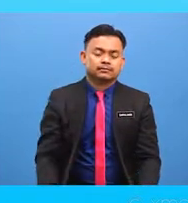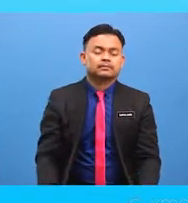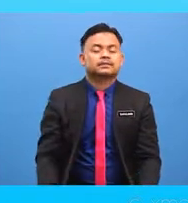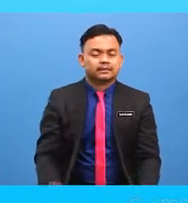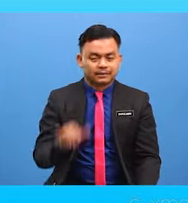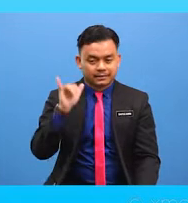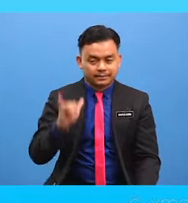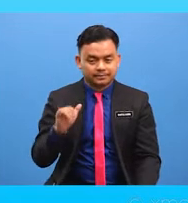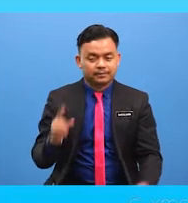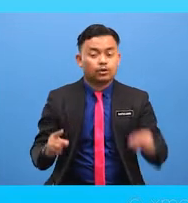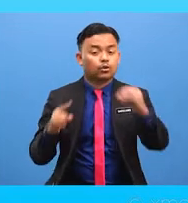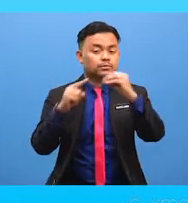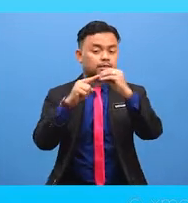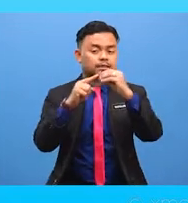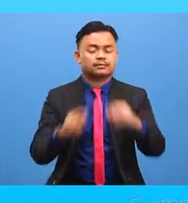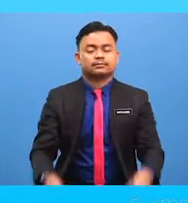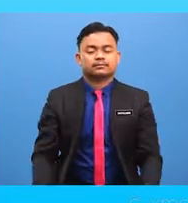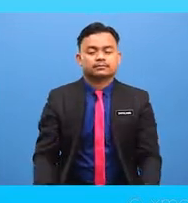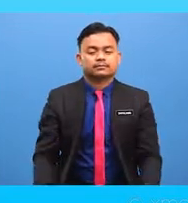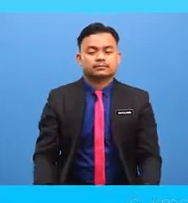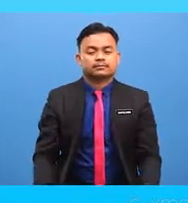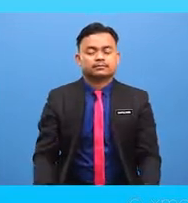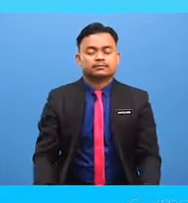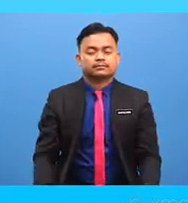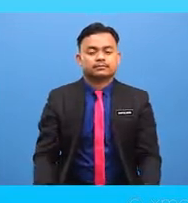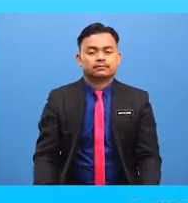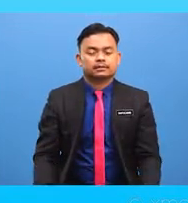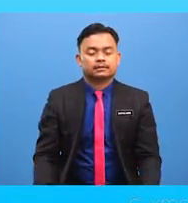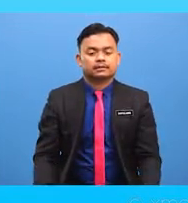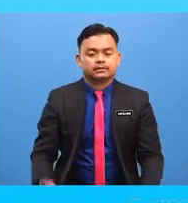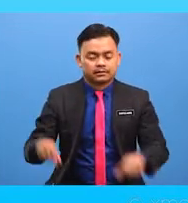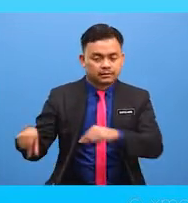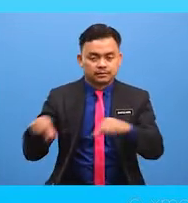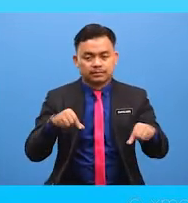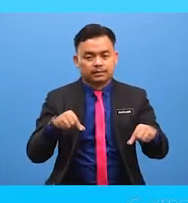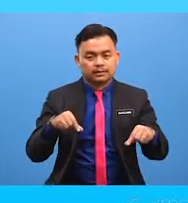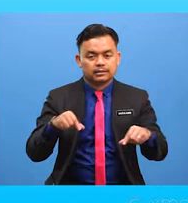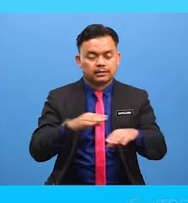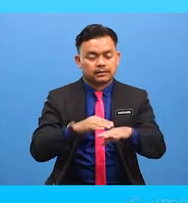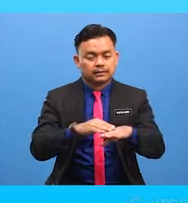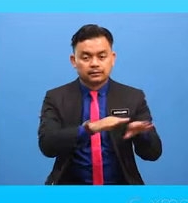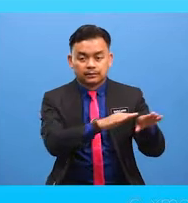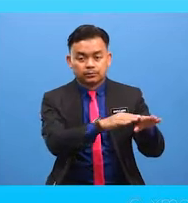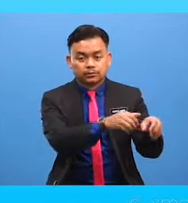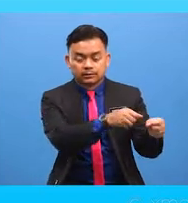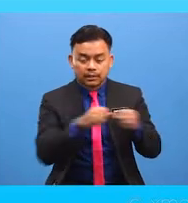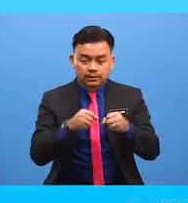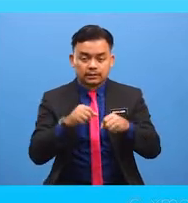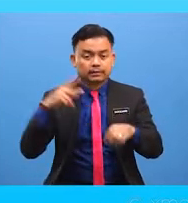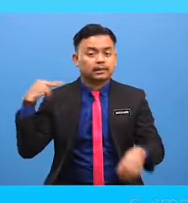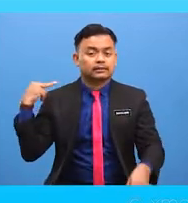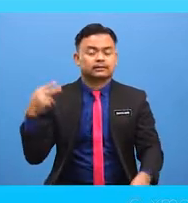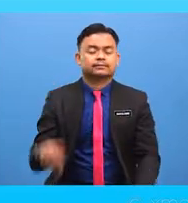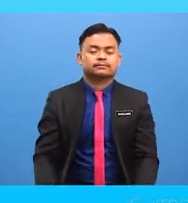adalah objek tajam dan gerak balas adalah perbuatan menarik kaki. Bagus, nampaknya kamu telah